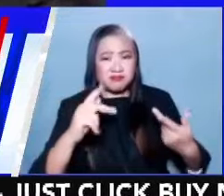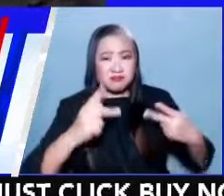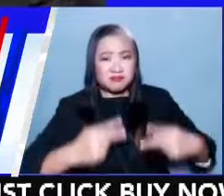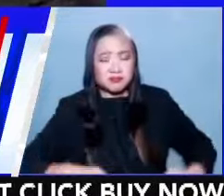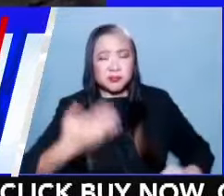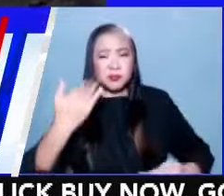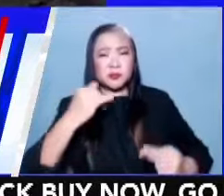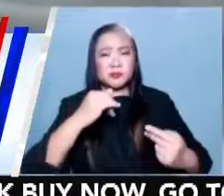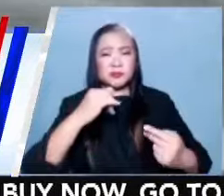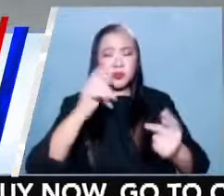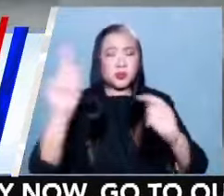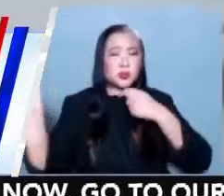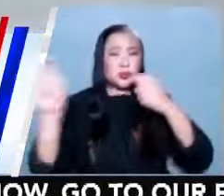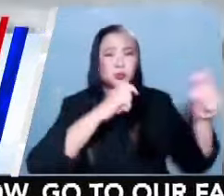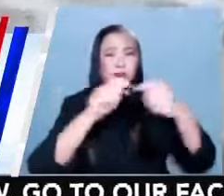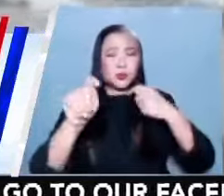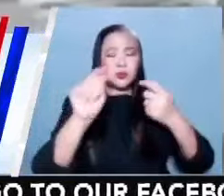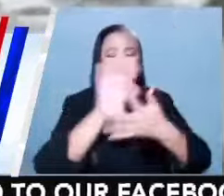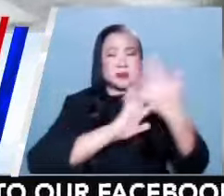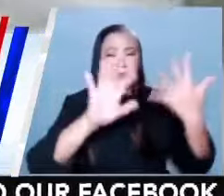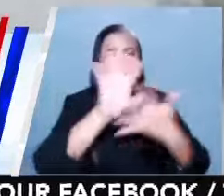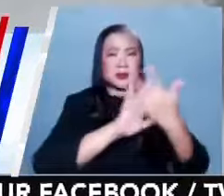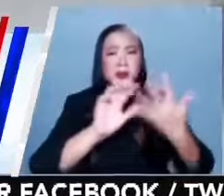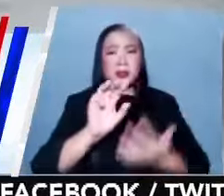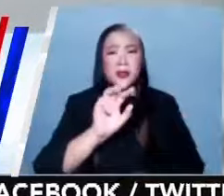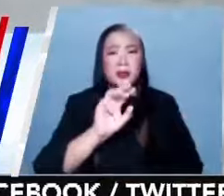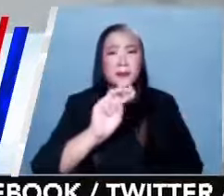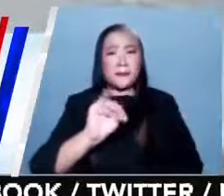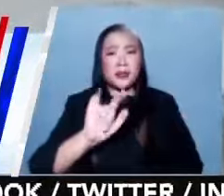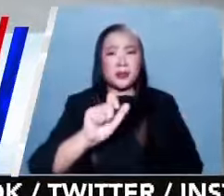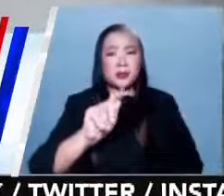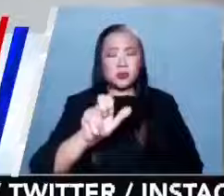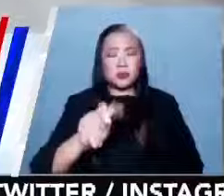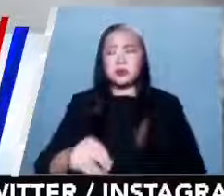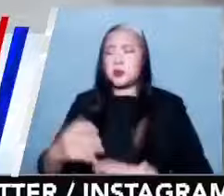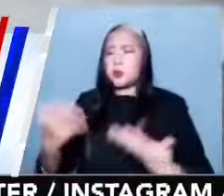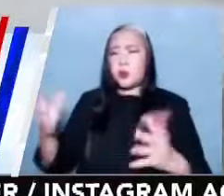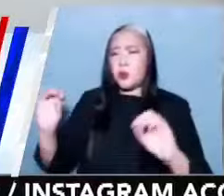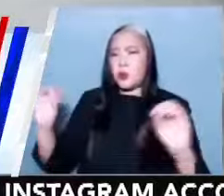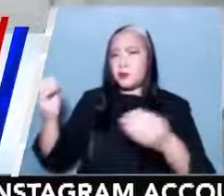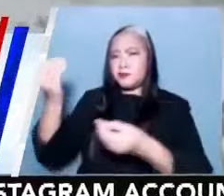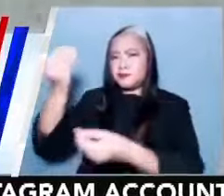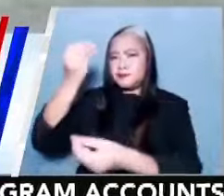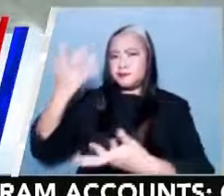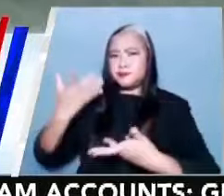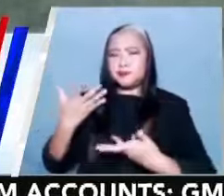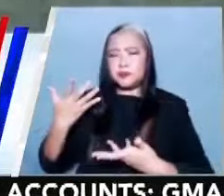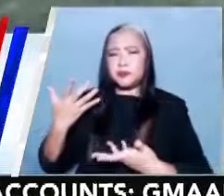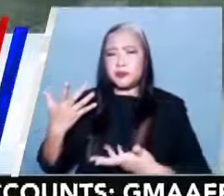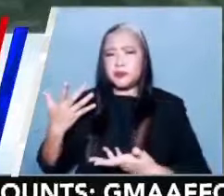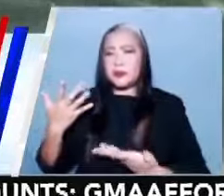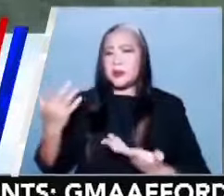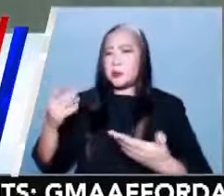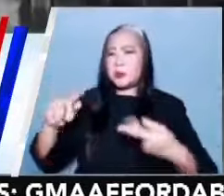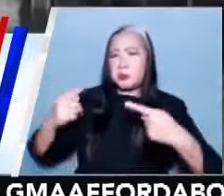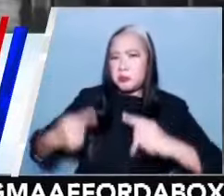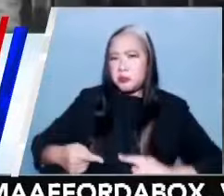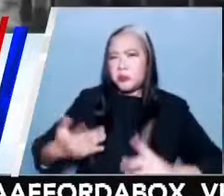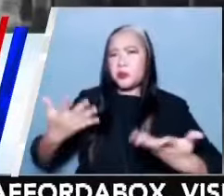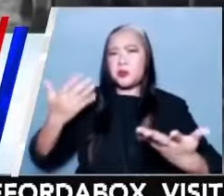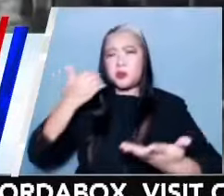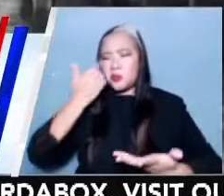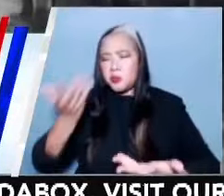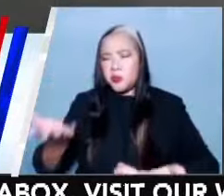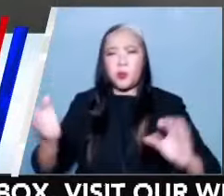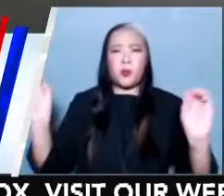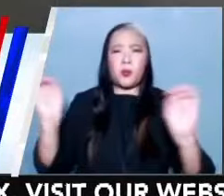naman po, wala pa po kaming natatanggap na ulat ng mga Pilipino na mga kababayan natin na nasaktan or nasawi sa dahil sa